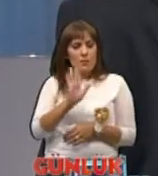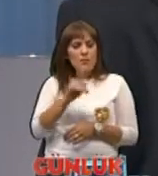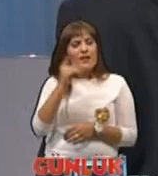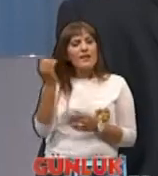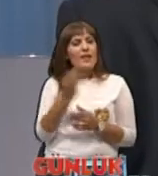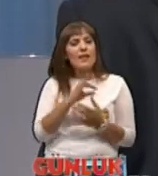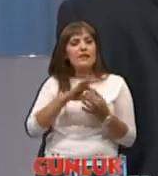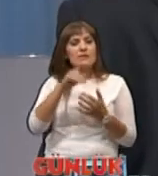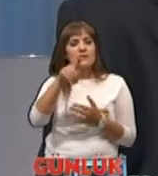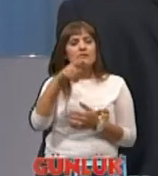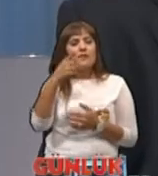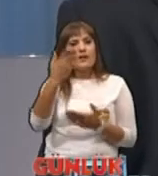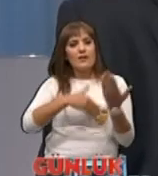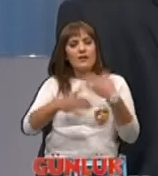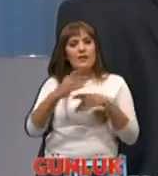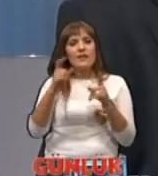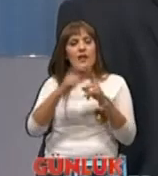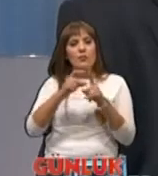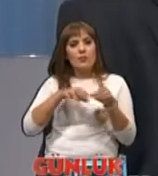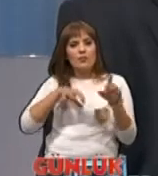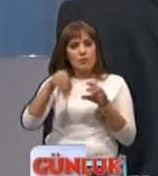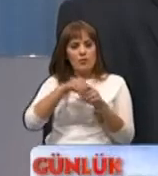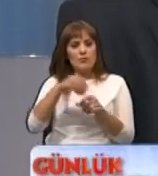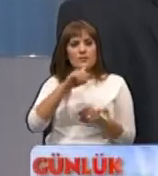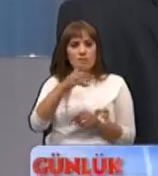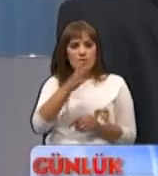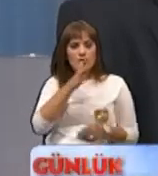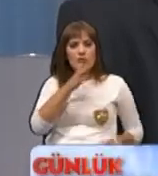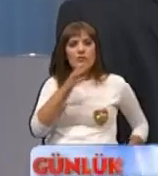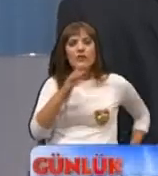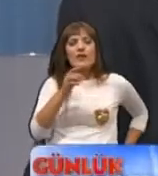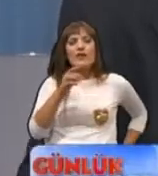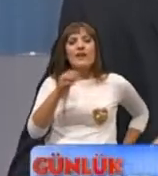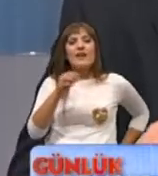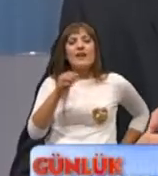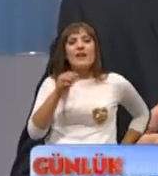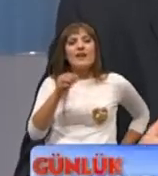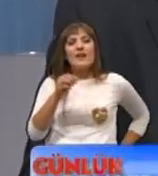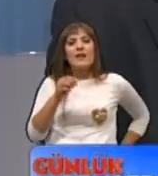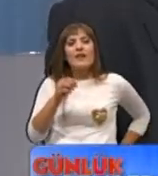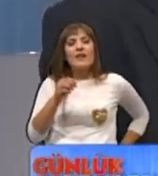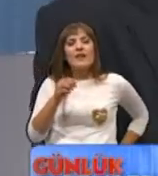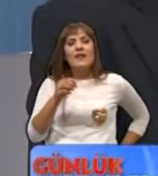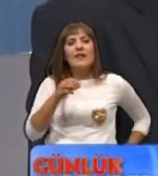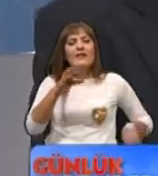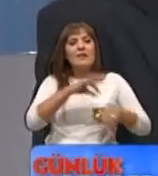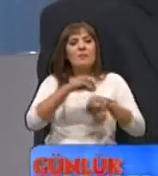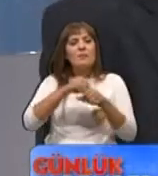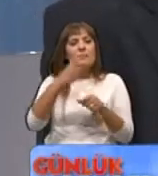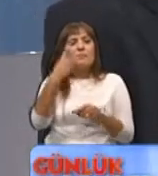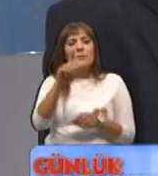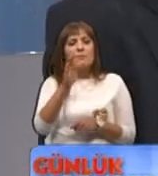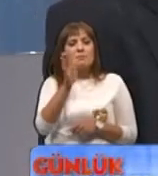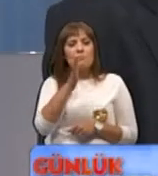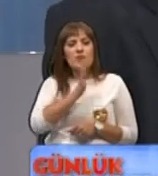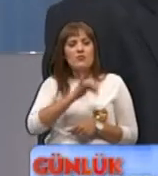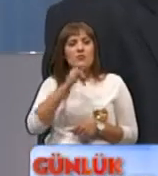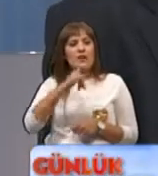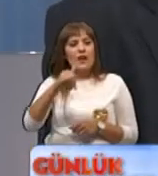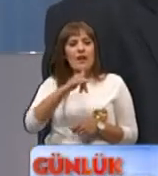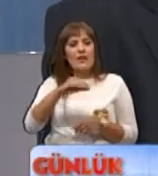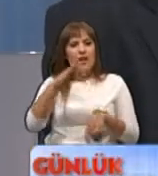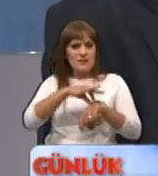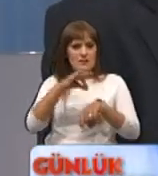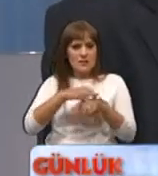anlatın. Dermatoloji bölümü biliyorsunuz tıpta çok 1500'e yakın hastalığı kapsıyor